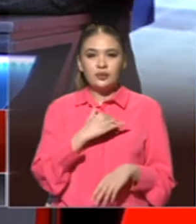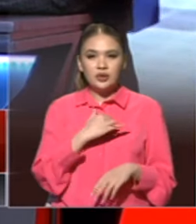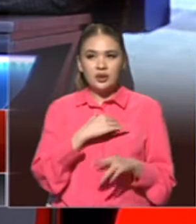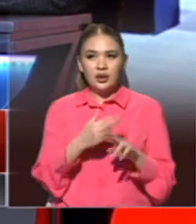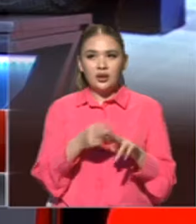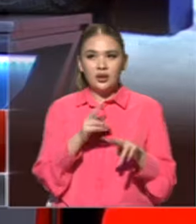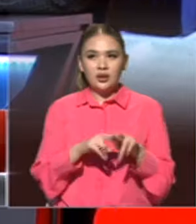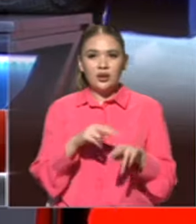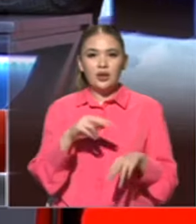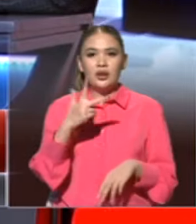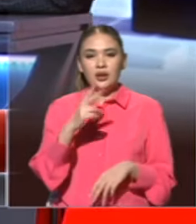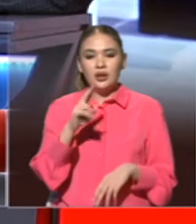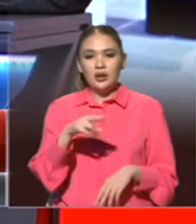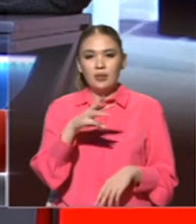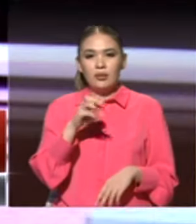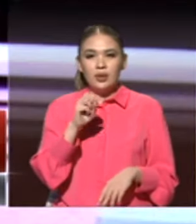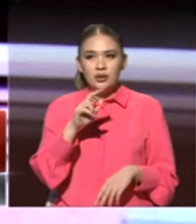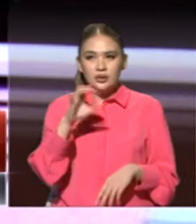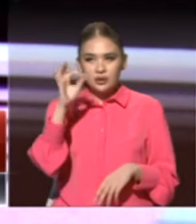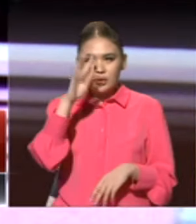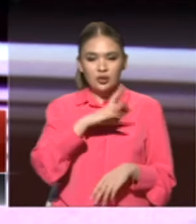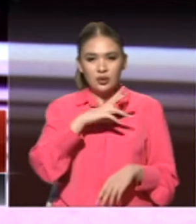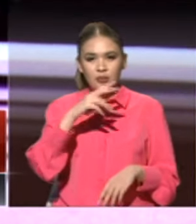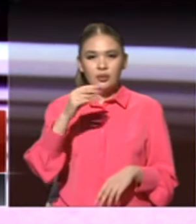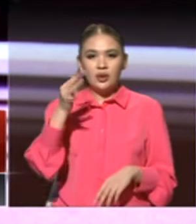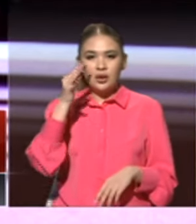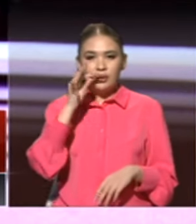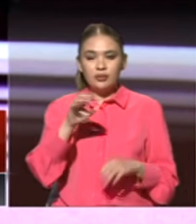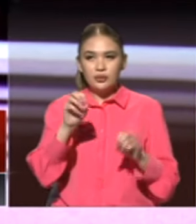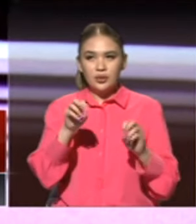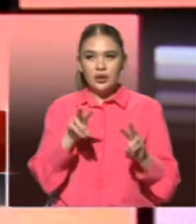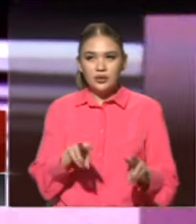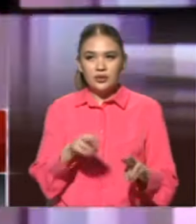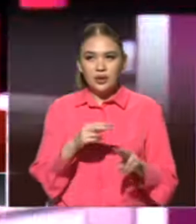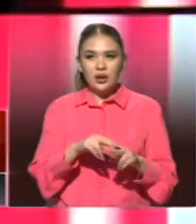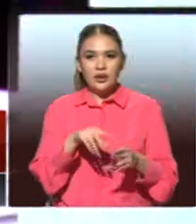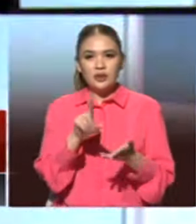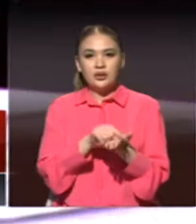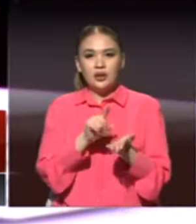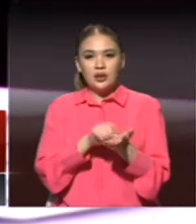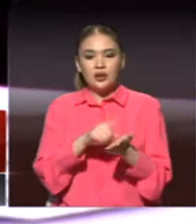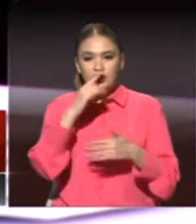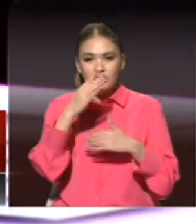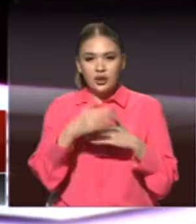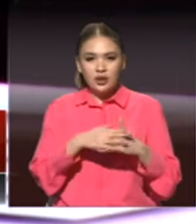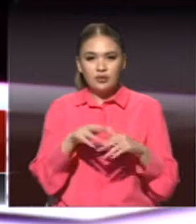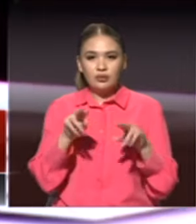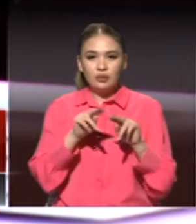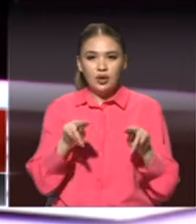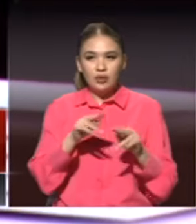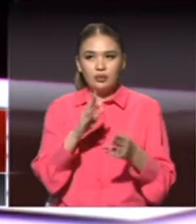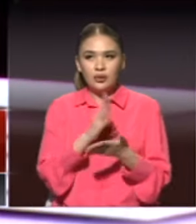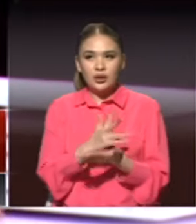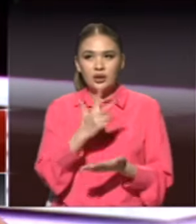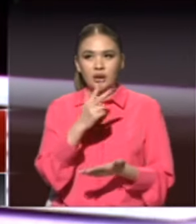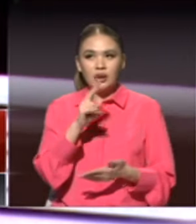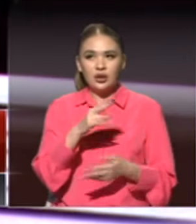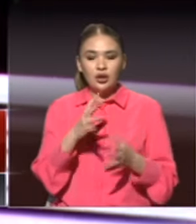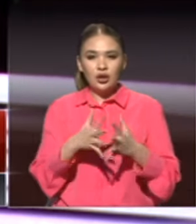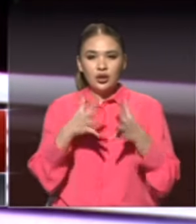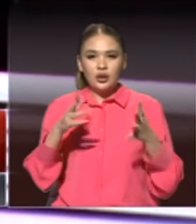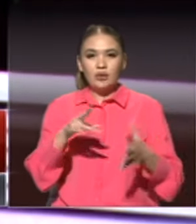3D Max мамандығынан мысалға зейнетке жақын мұғалім сабақ берді деп айтуға болады. 3D Max дегеніміз ол үлкен